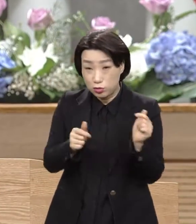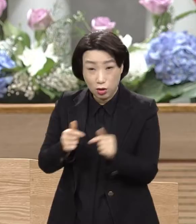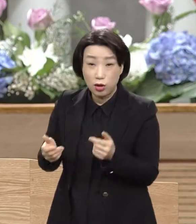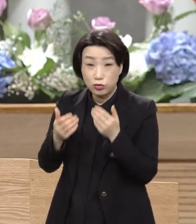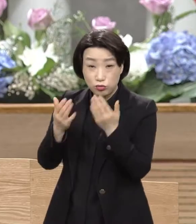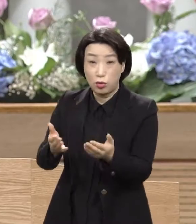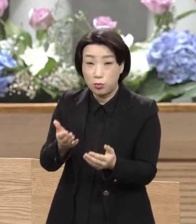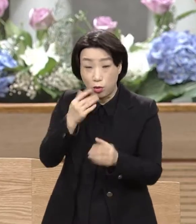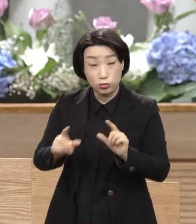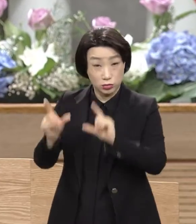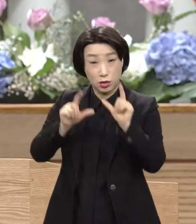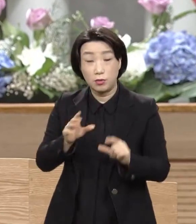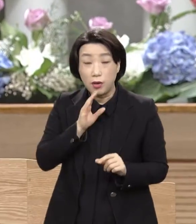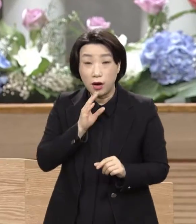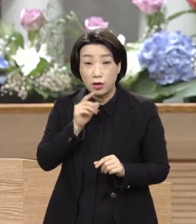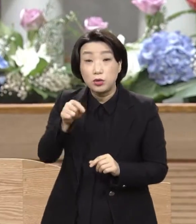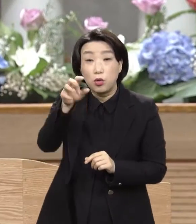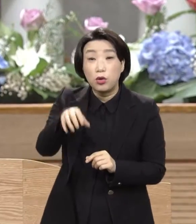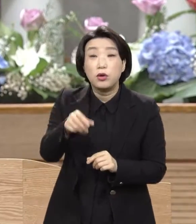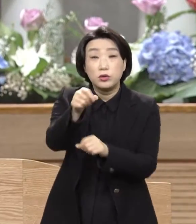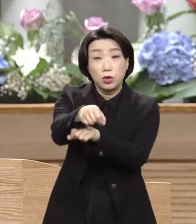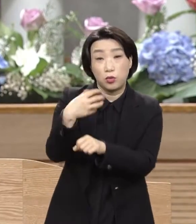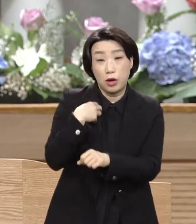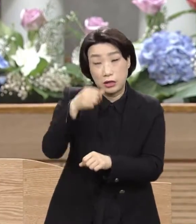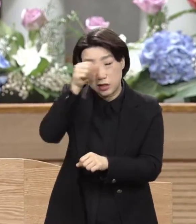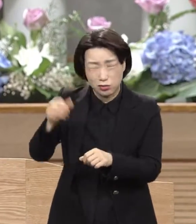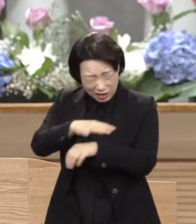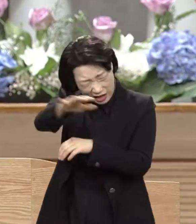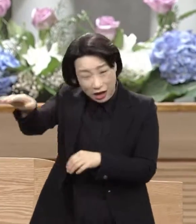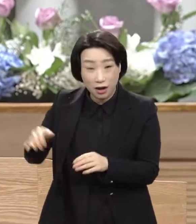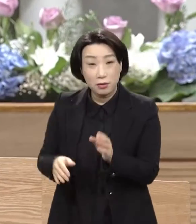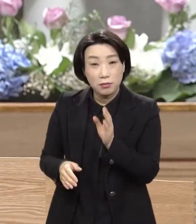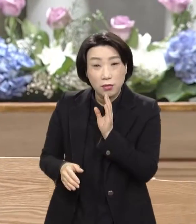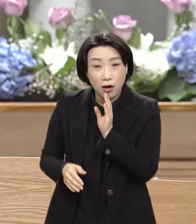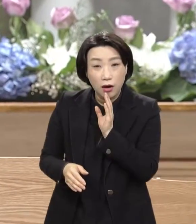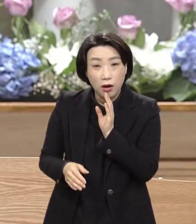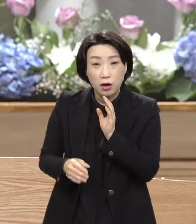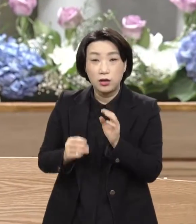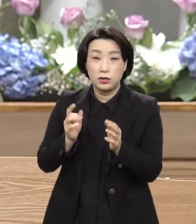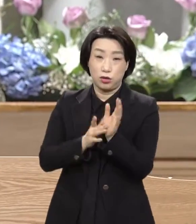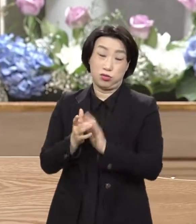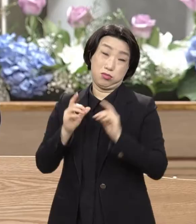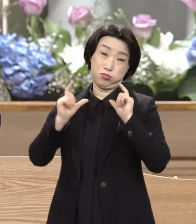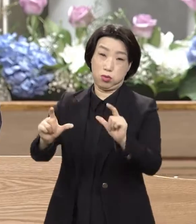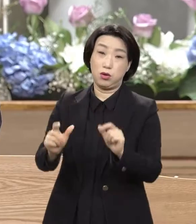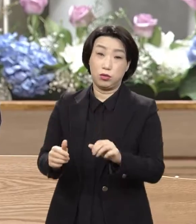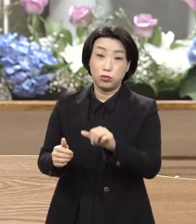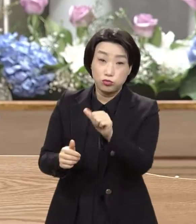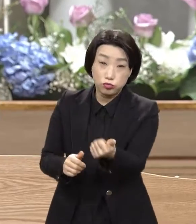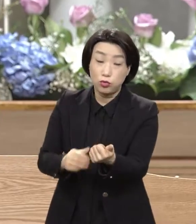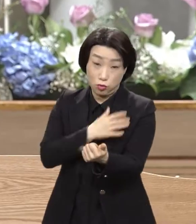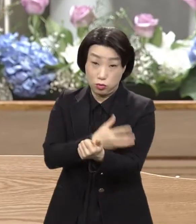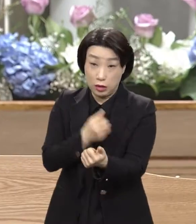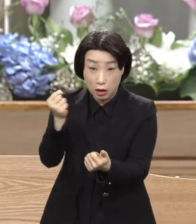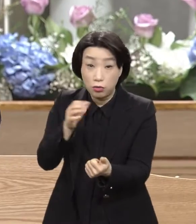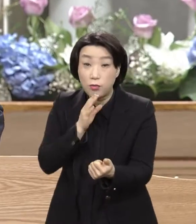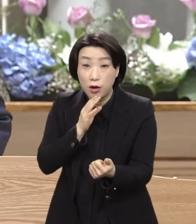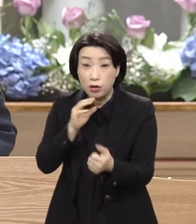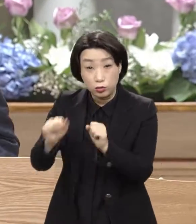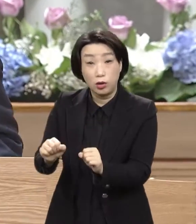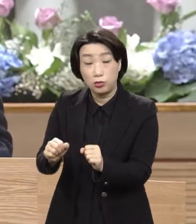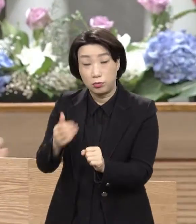먹여 살려 거기 서기관도 장로들도 다 그래 말씀 한마디면 죽일 수 있고 살릴 수